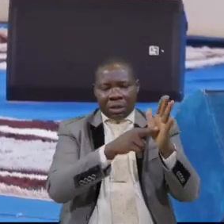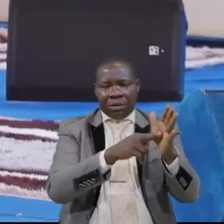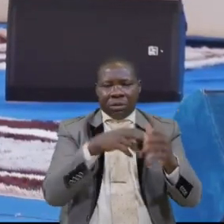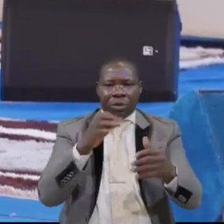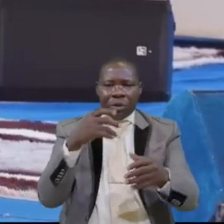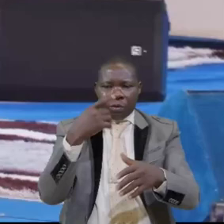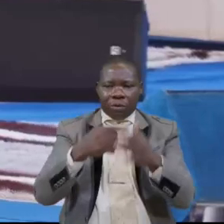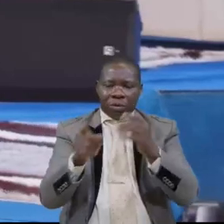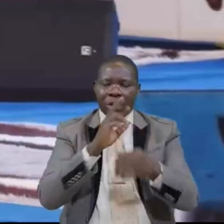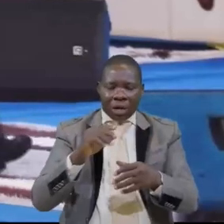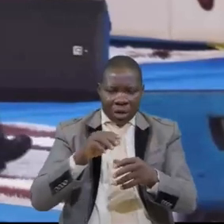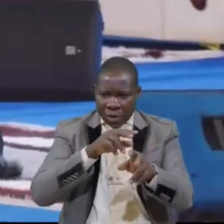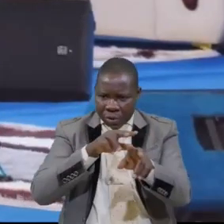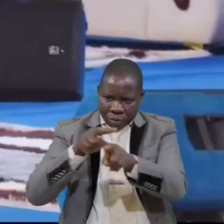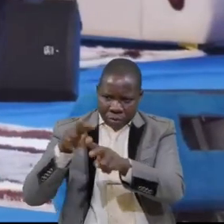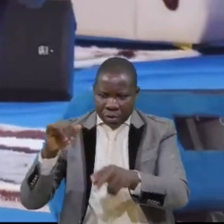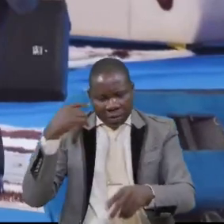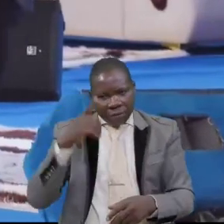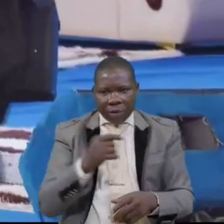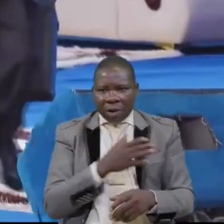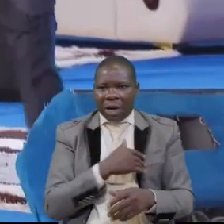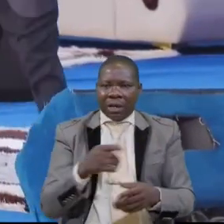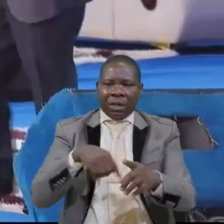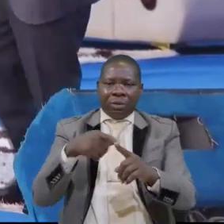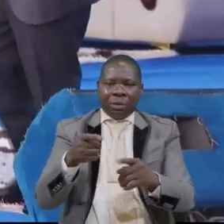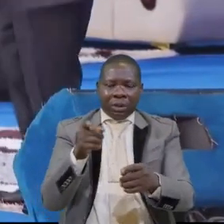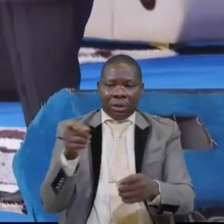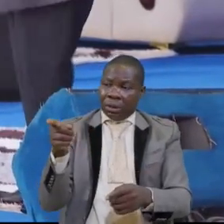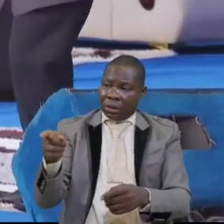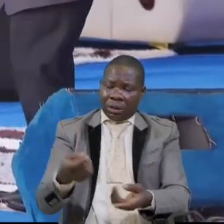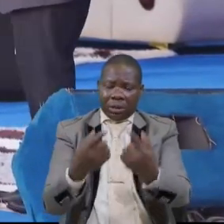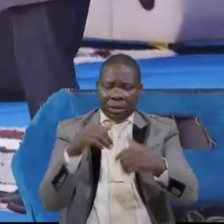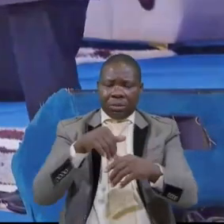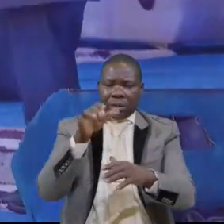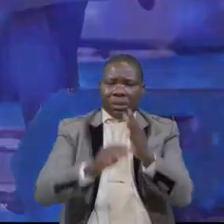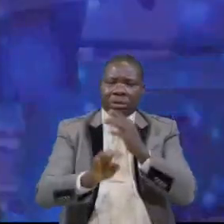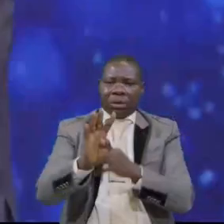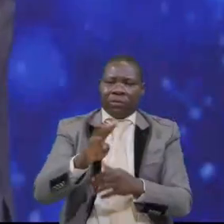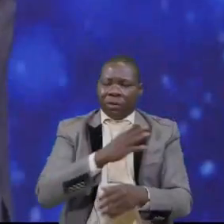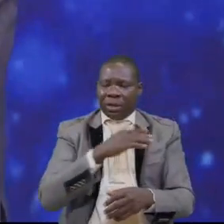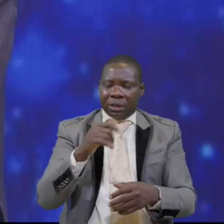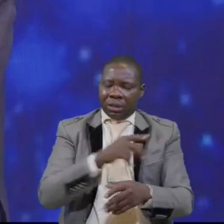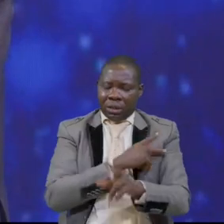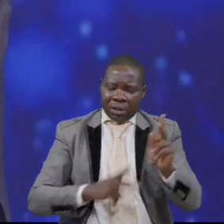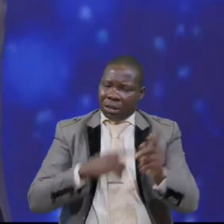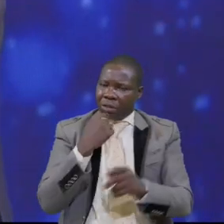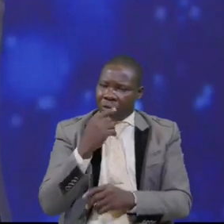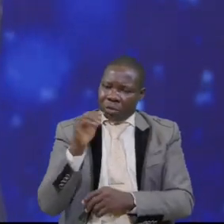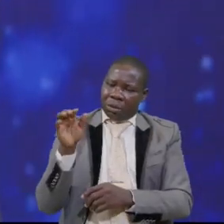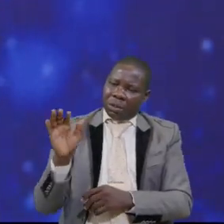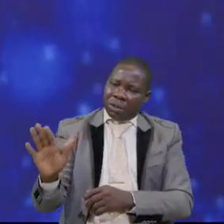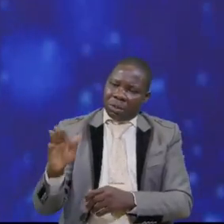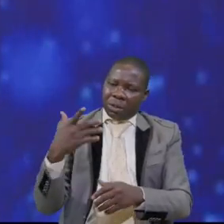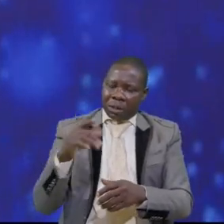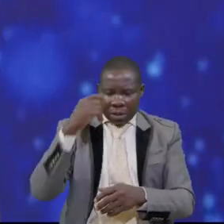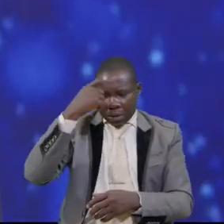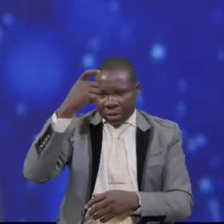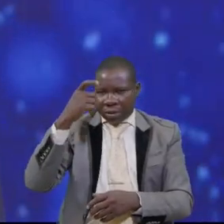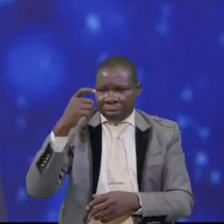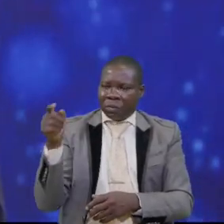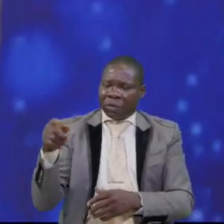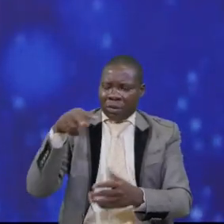cherches. Et quand il est venu dans le chapitre 4, le roi lui a dit, lui a raconté le rêve, il est